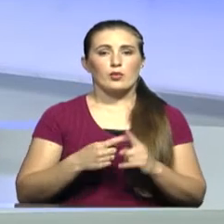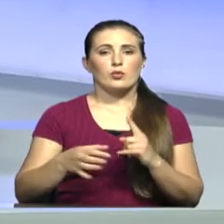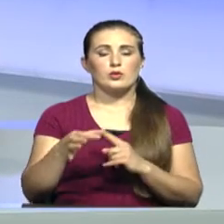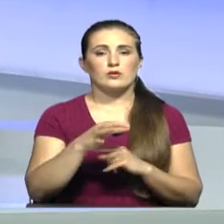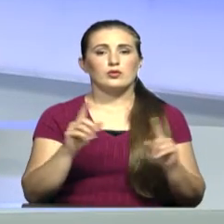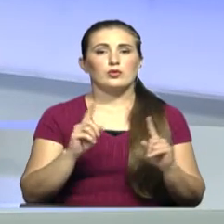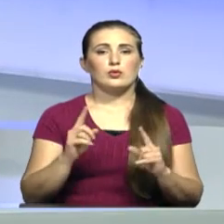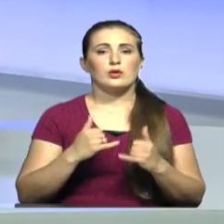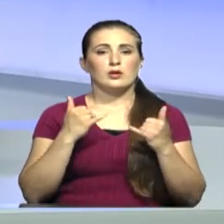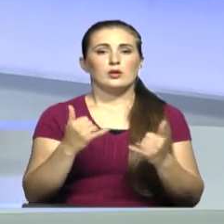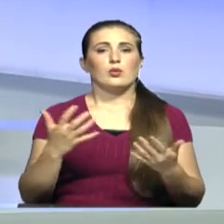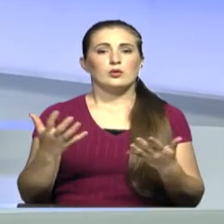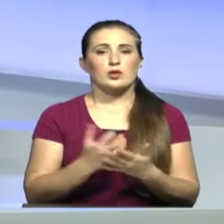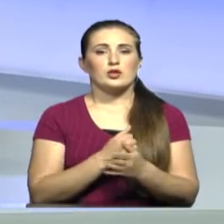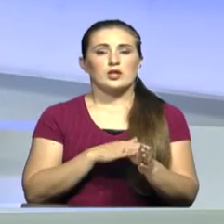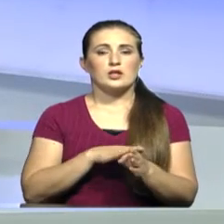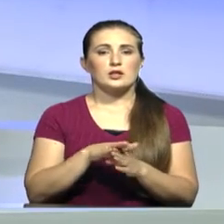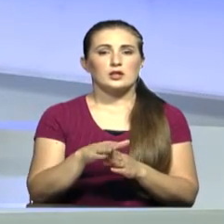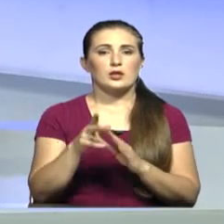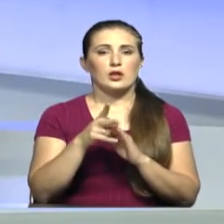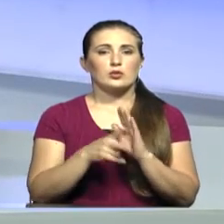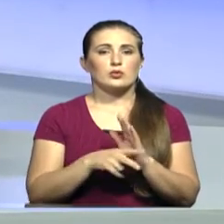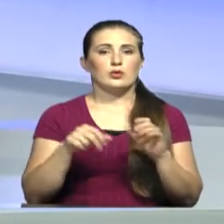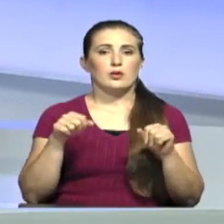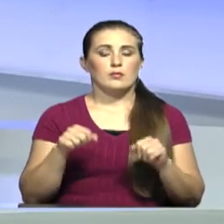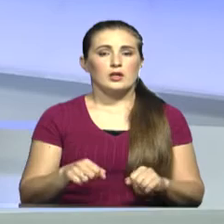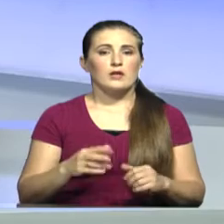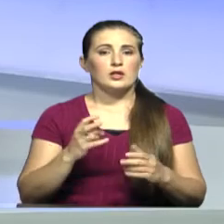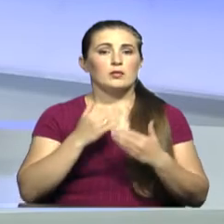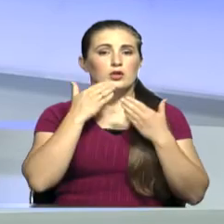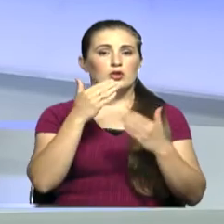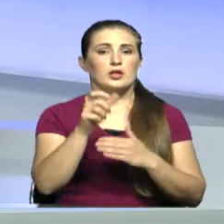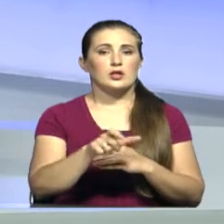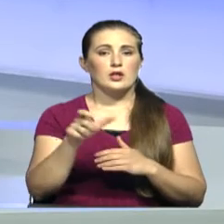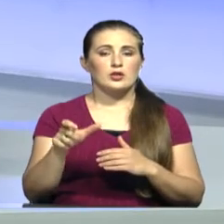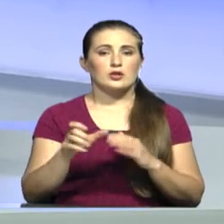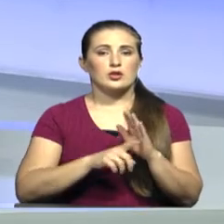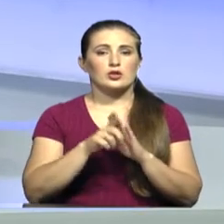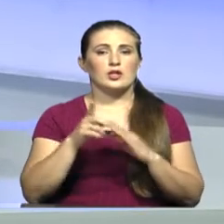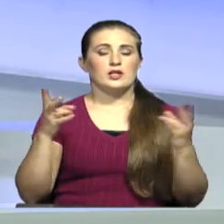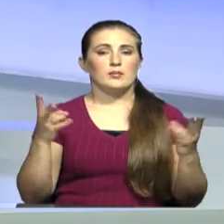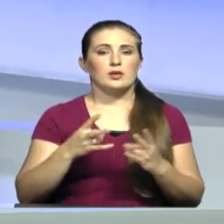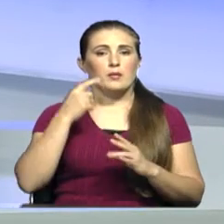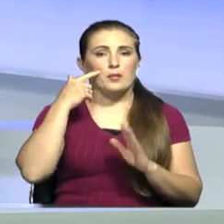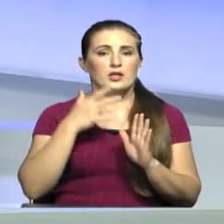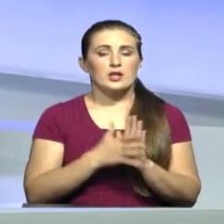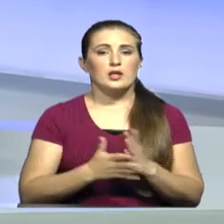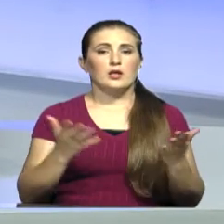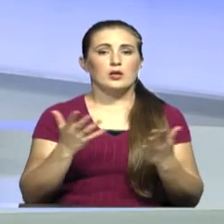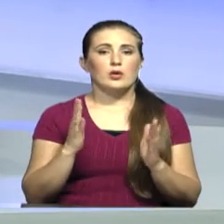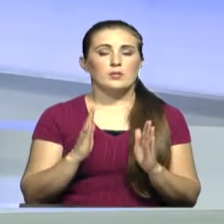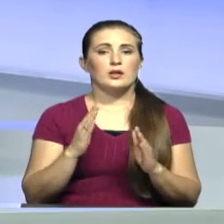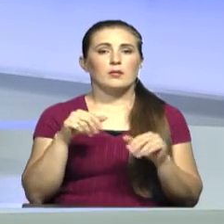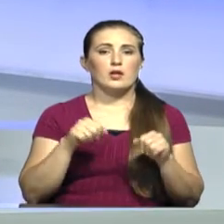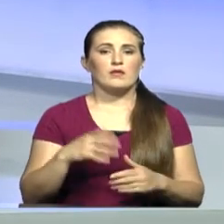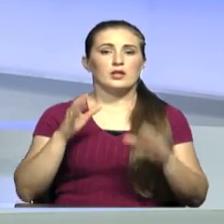что для успешной реализации конституционного права на обращение граждан сначала необходимо понять, какое именно право